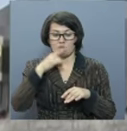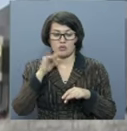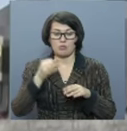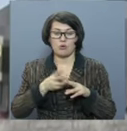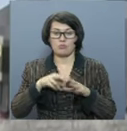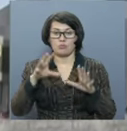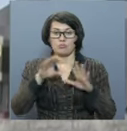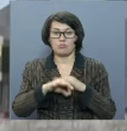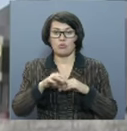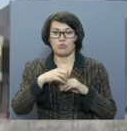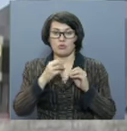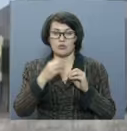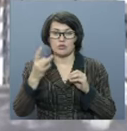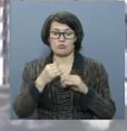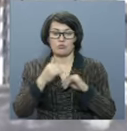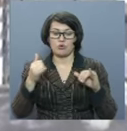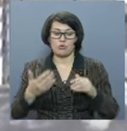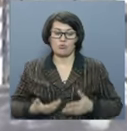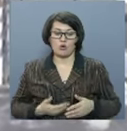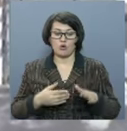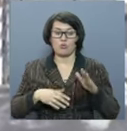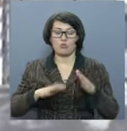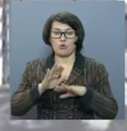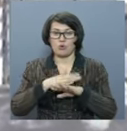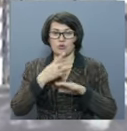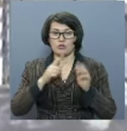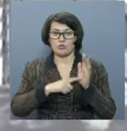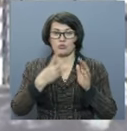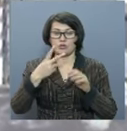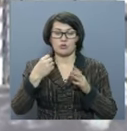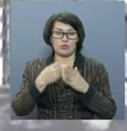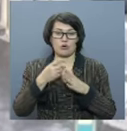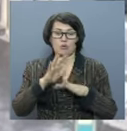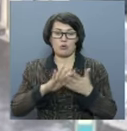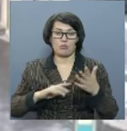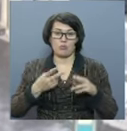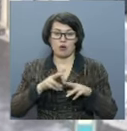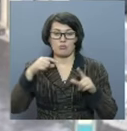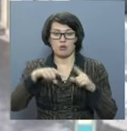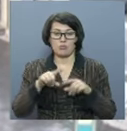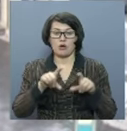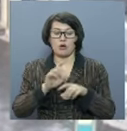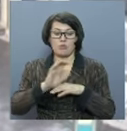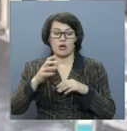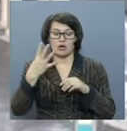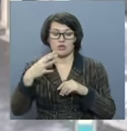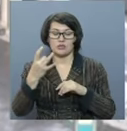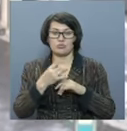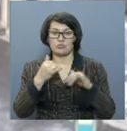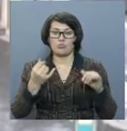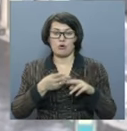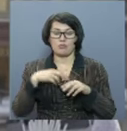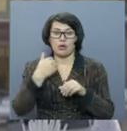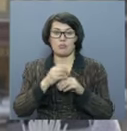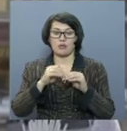қазақстандықтардың кірістері 10 есеге артып, өмір сүру ұзақтығы 72-ге жетті. Ал жалпы ішкі өнім көлемі 40 еседен асса,